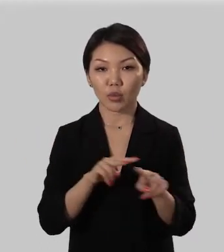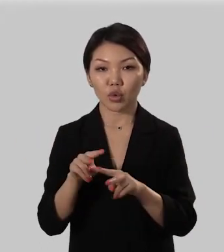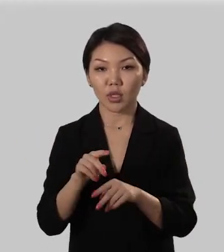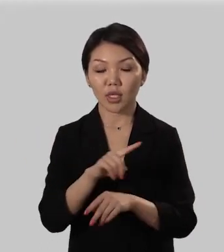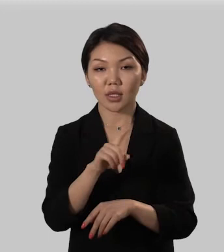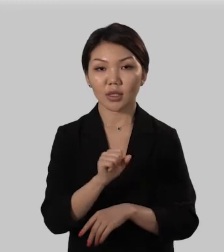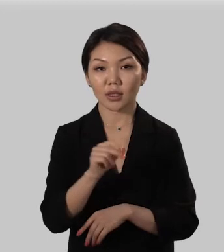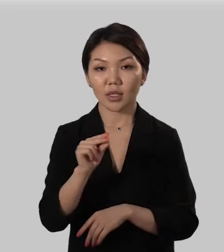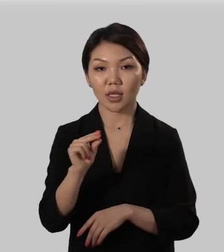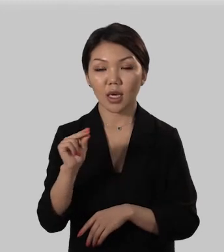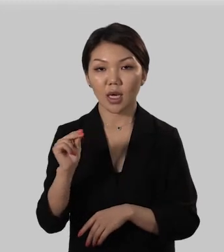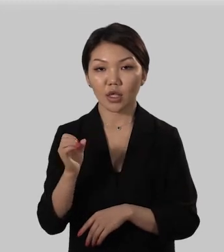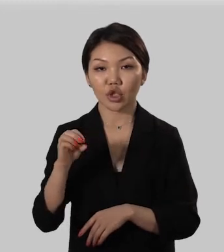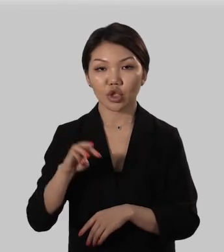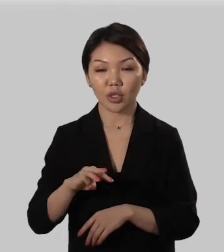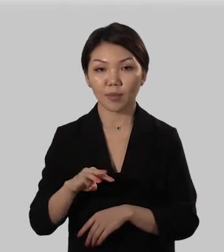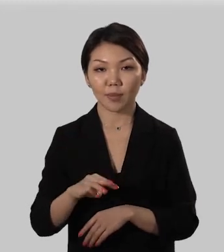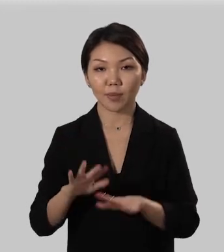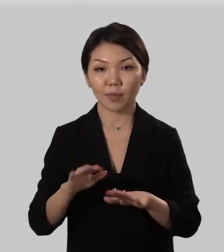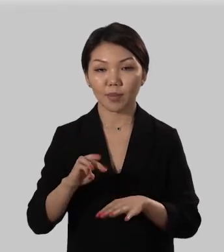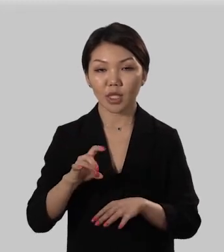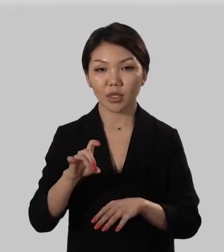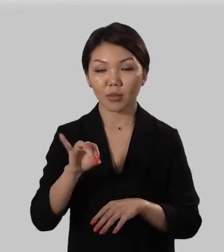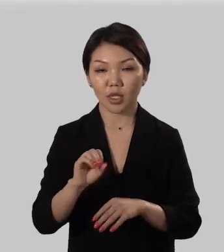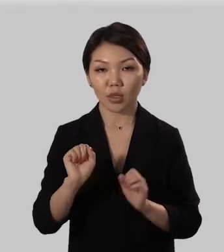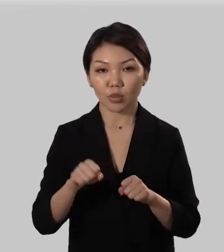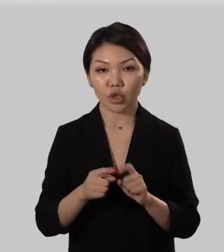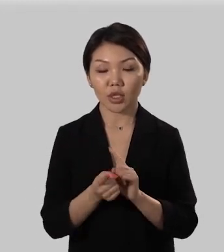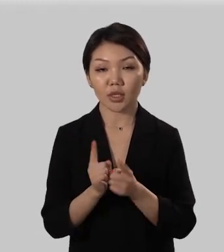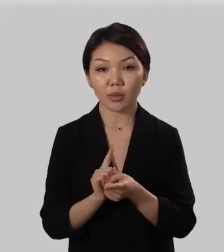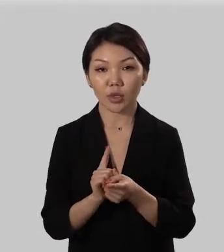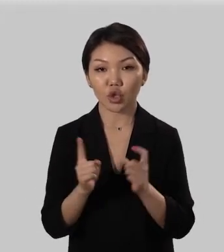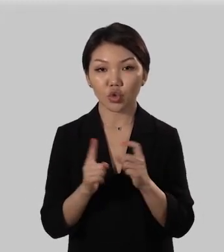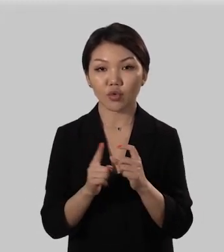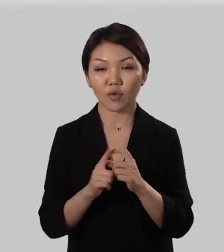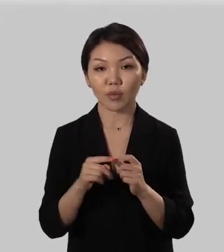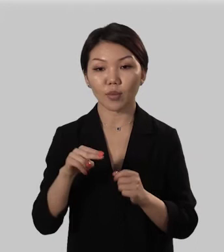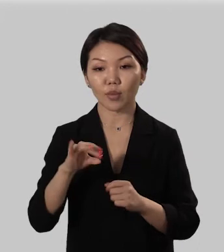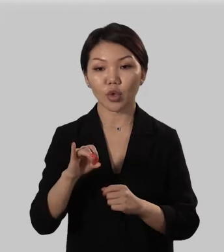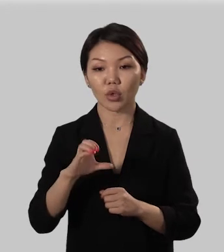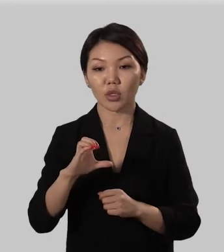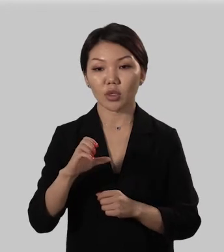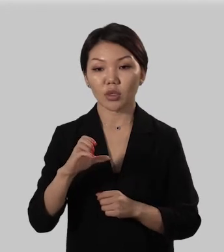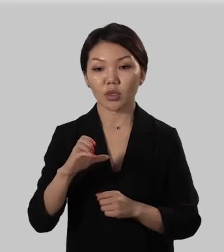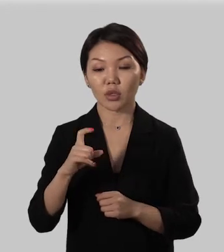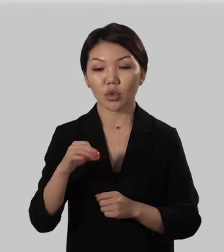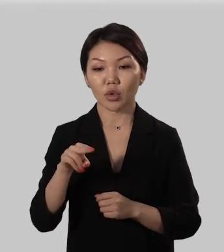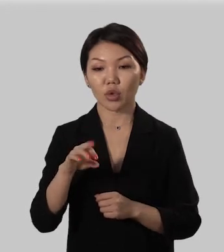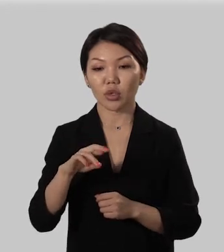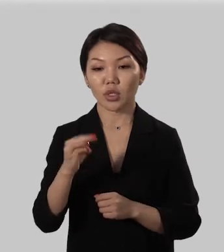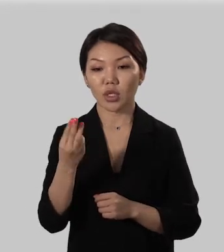чем местоимение можно заменить словом происходящее наблюдали за